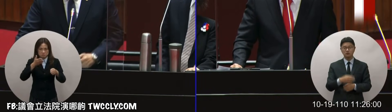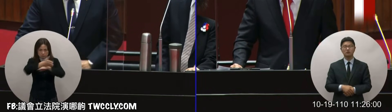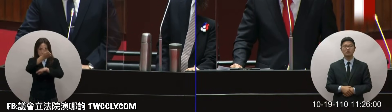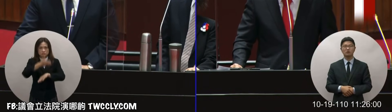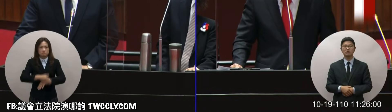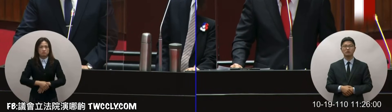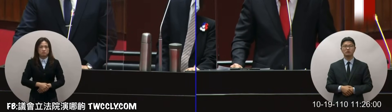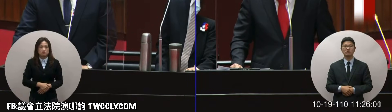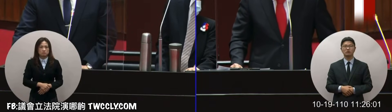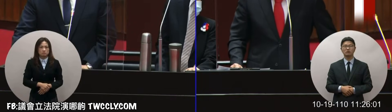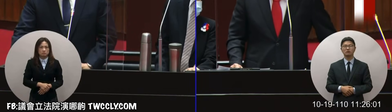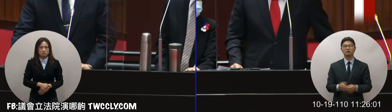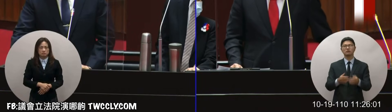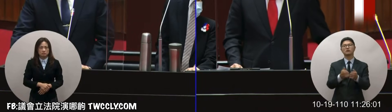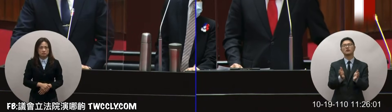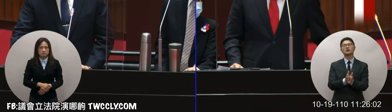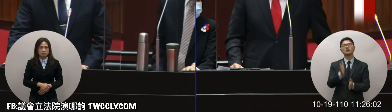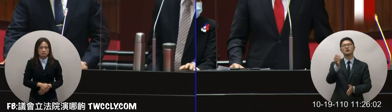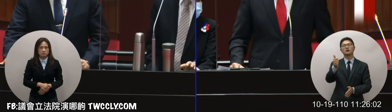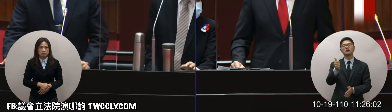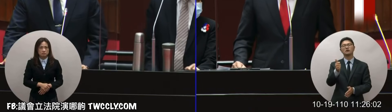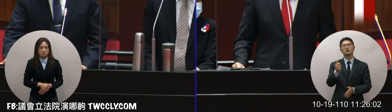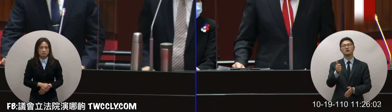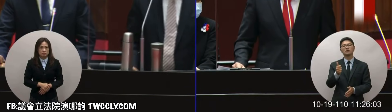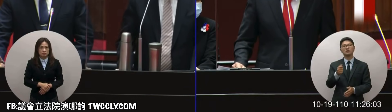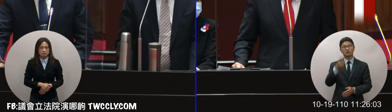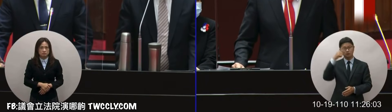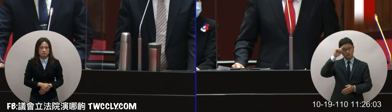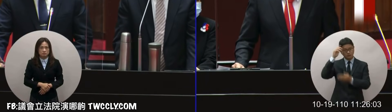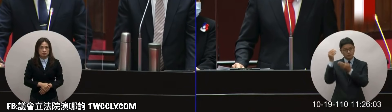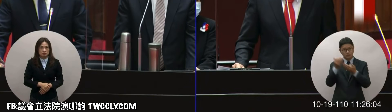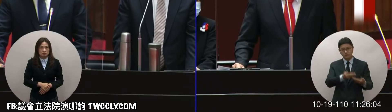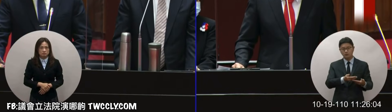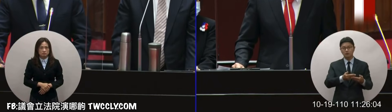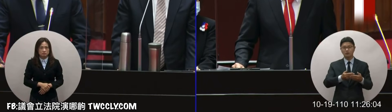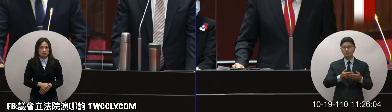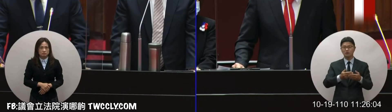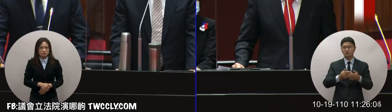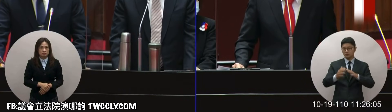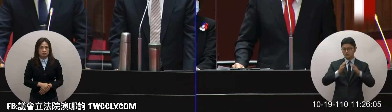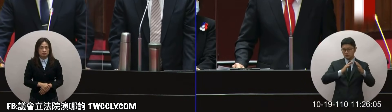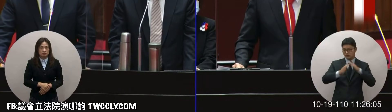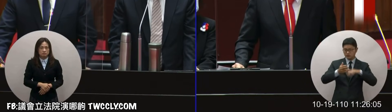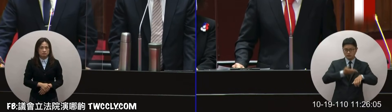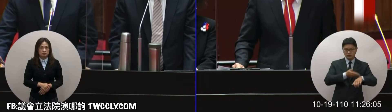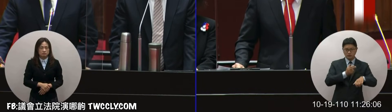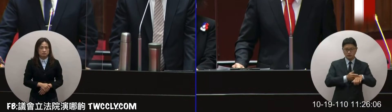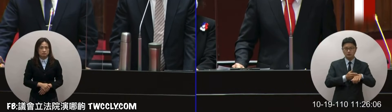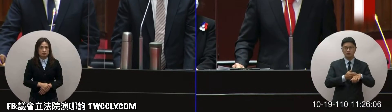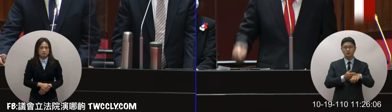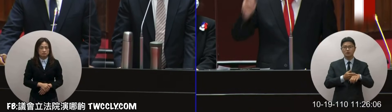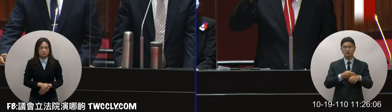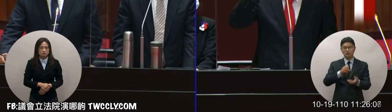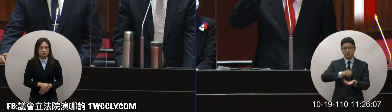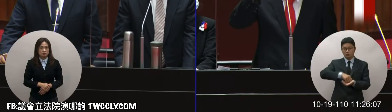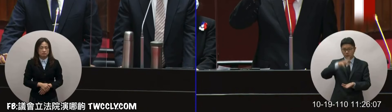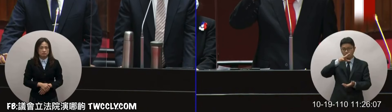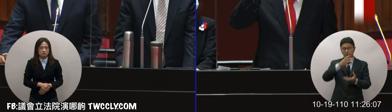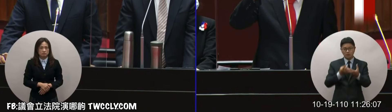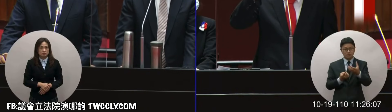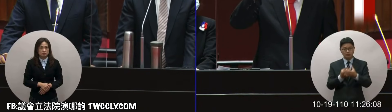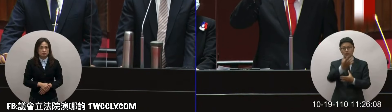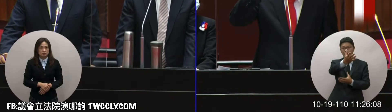上。 部长，传统的战术导弹、核子导弹，是打